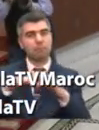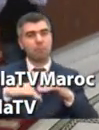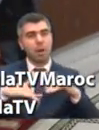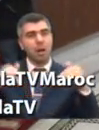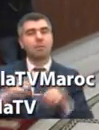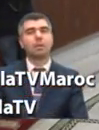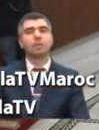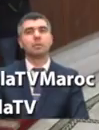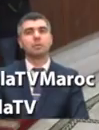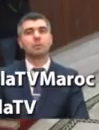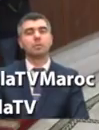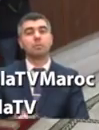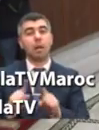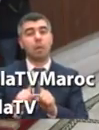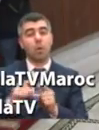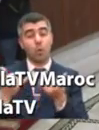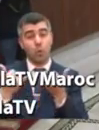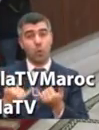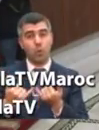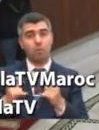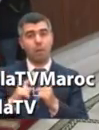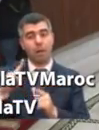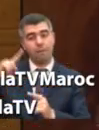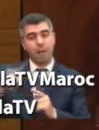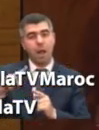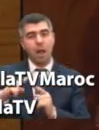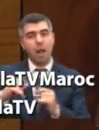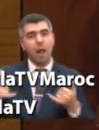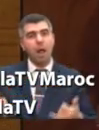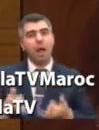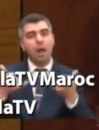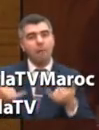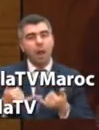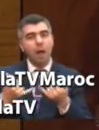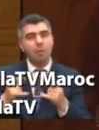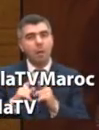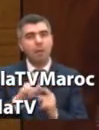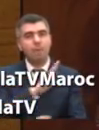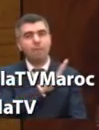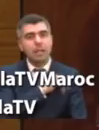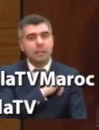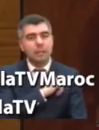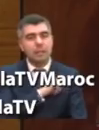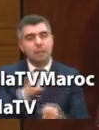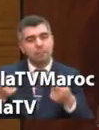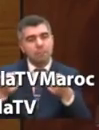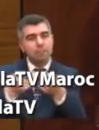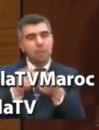محترمون، بمناسبة حلول يوم الأسير الفلسطيني الذي يصادف يوم 17 أبريل من كل